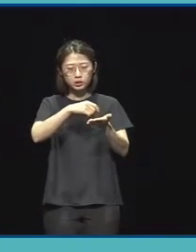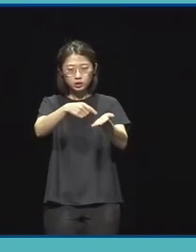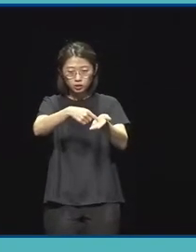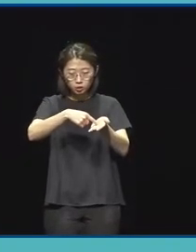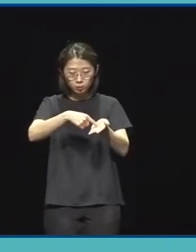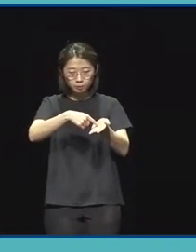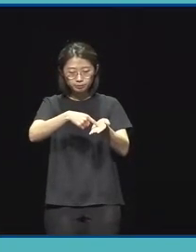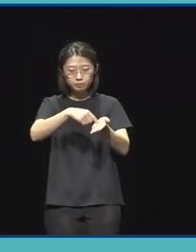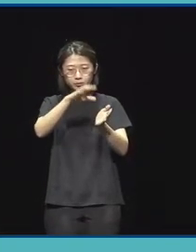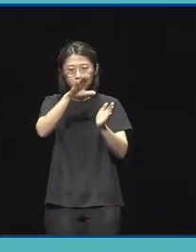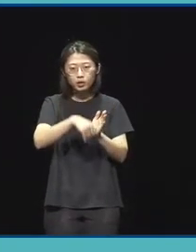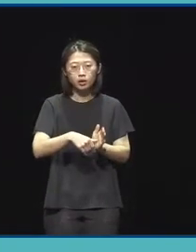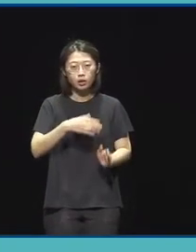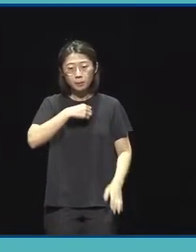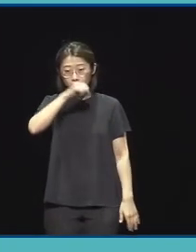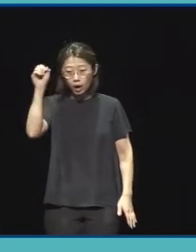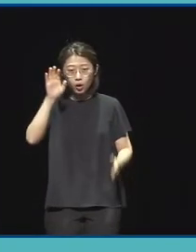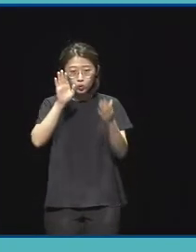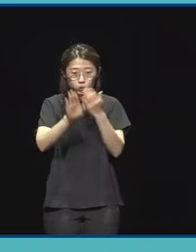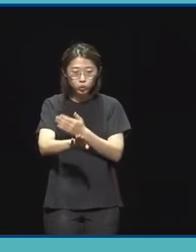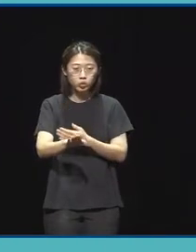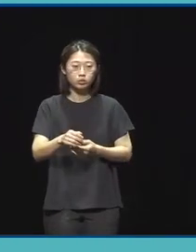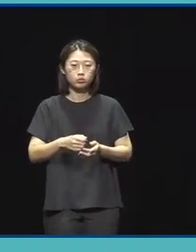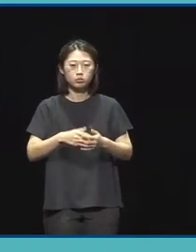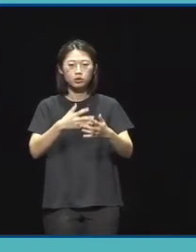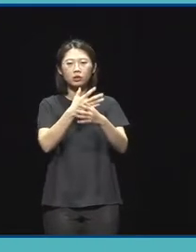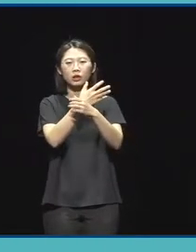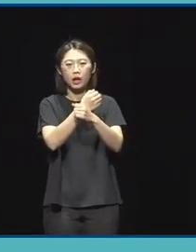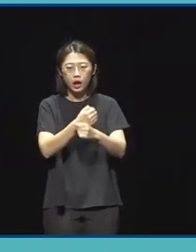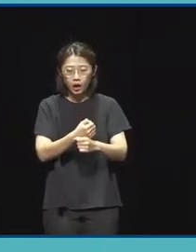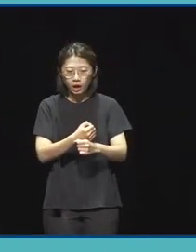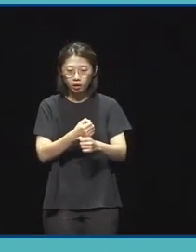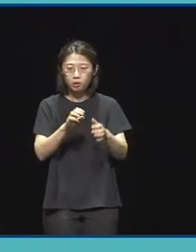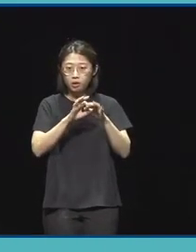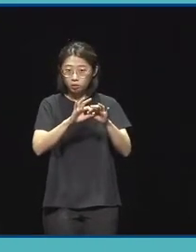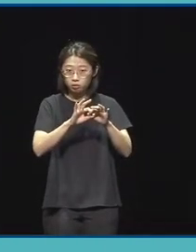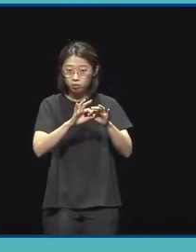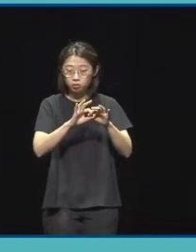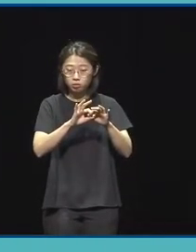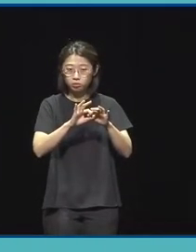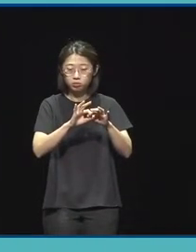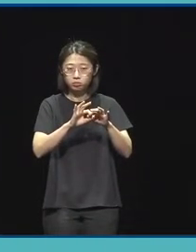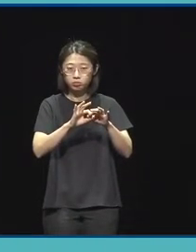하실 때 선정이 되고 난 이후에 계약이 계약을 해야지 또는